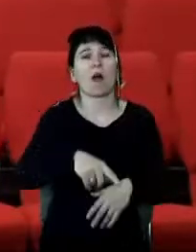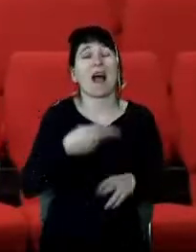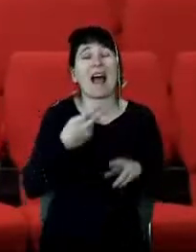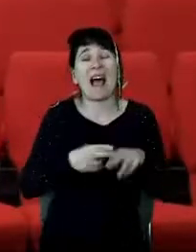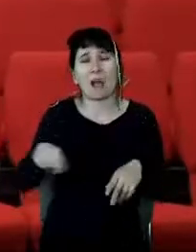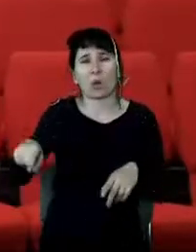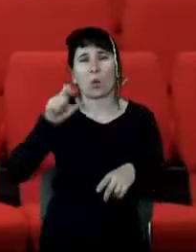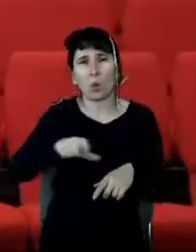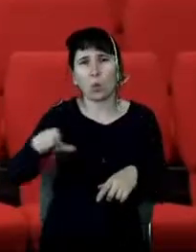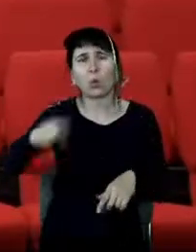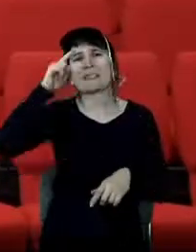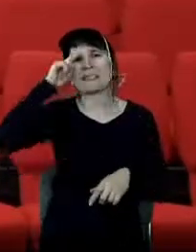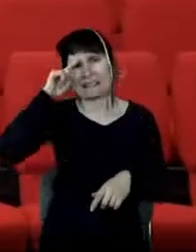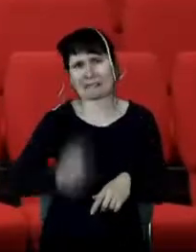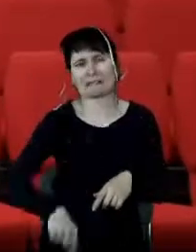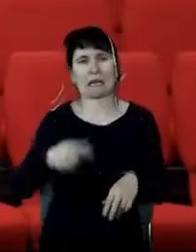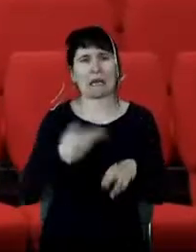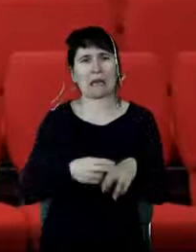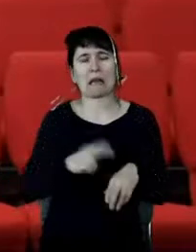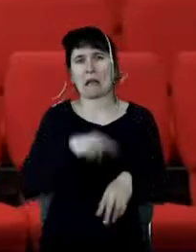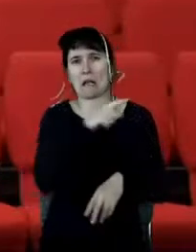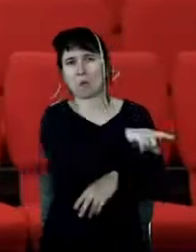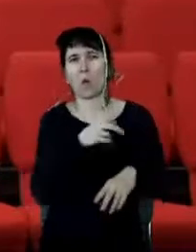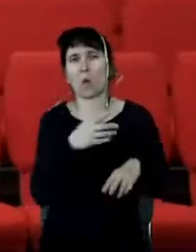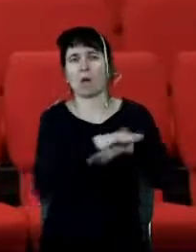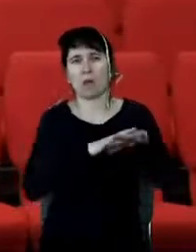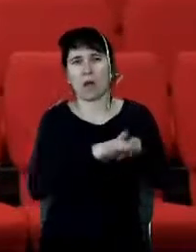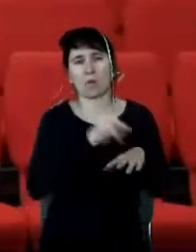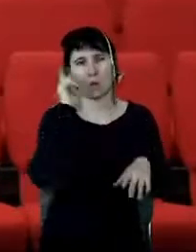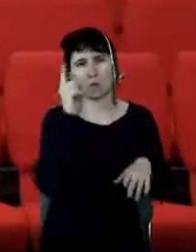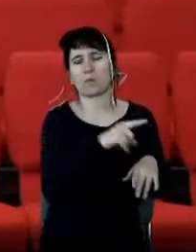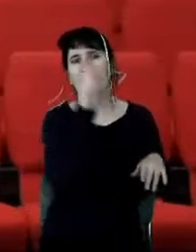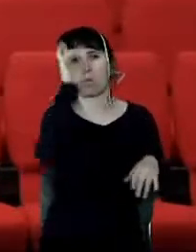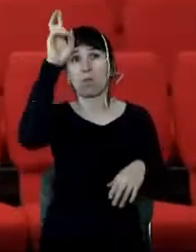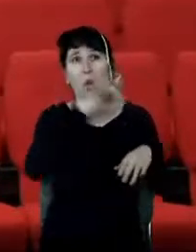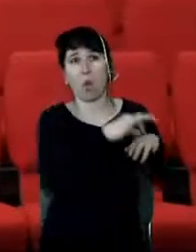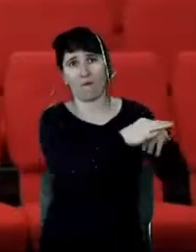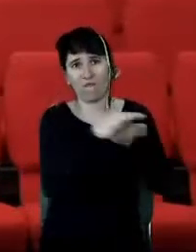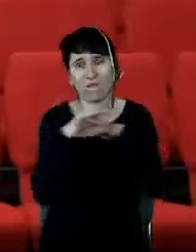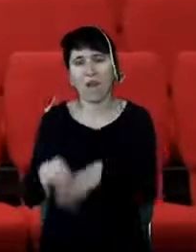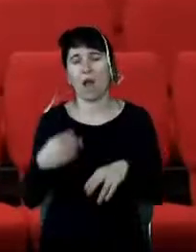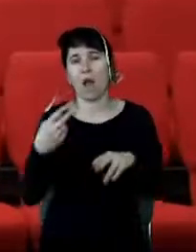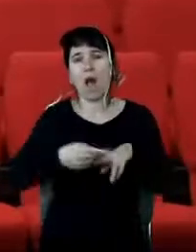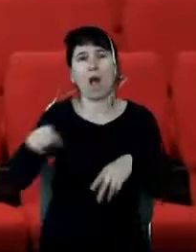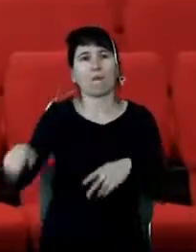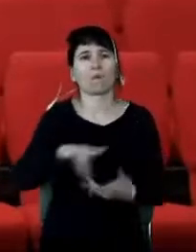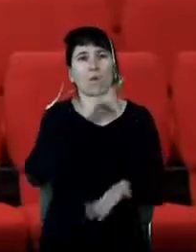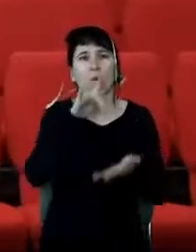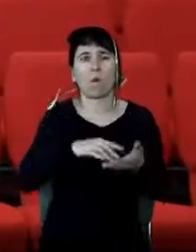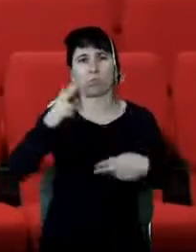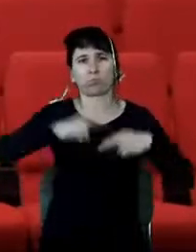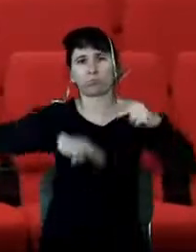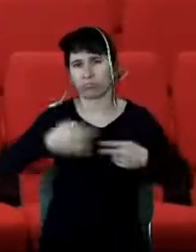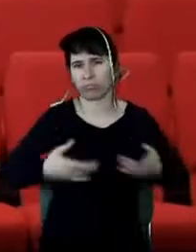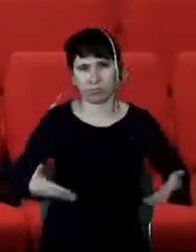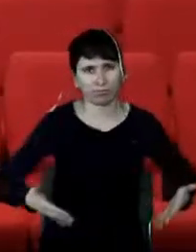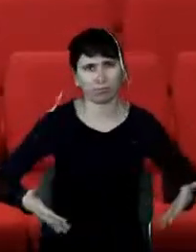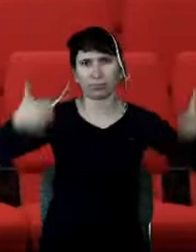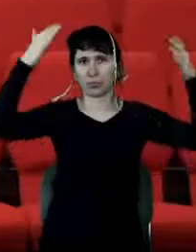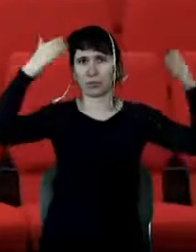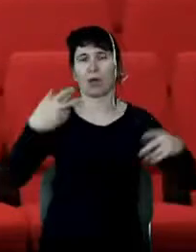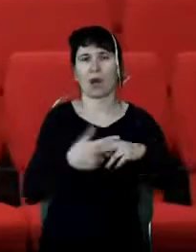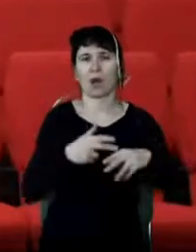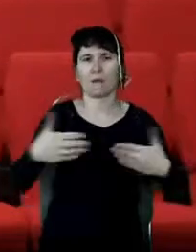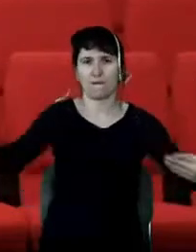страх. Вони зачинилися в своєму місті, вони побудували високі мури, вони думали, що все, ну вони